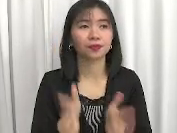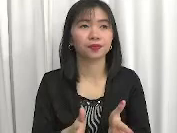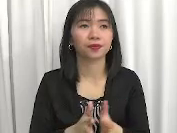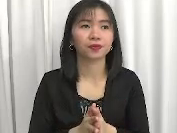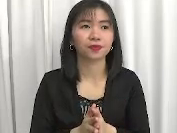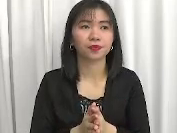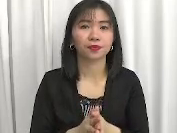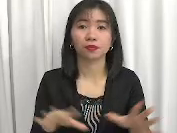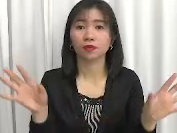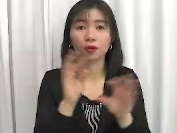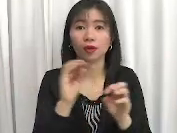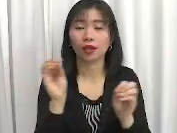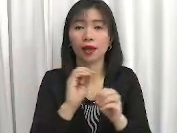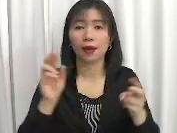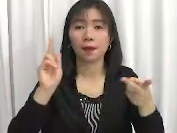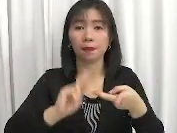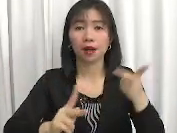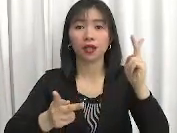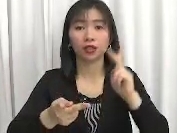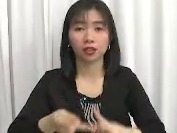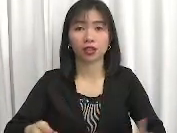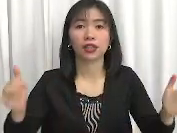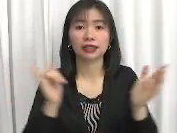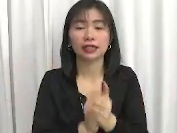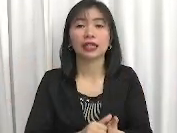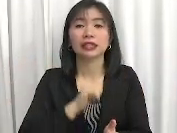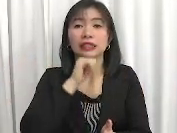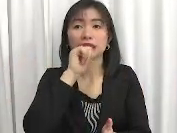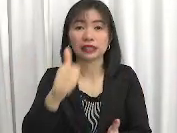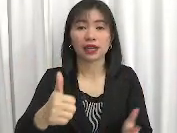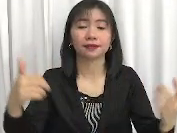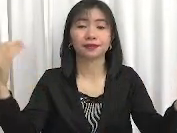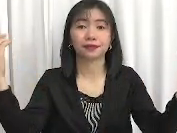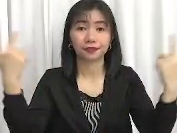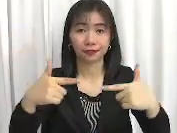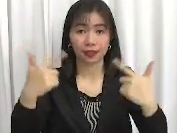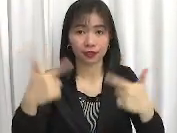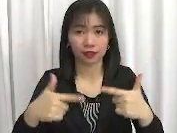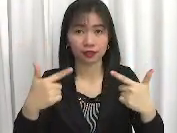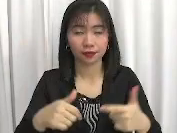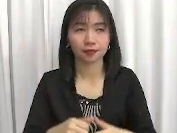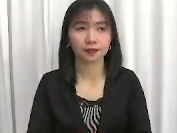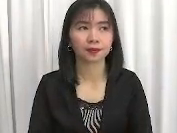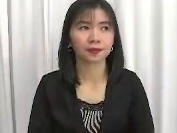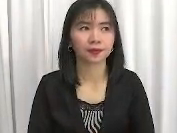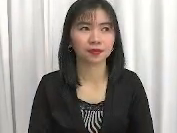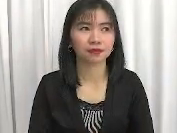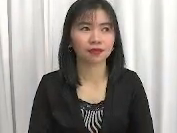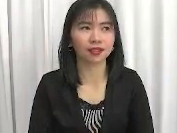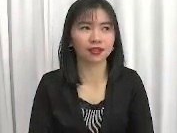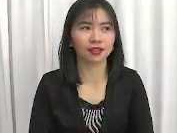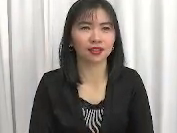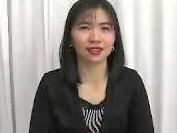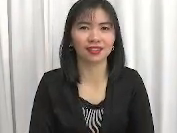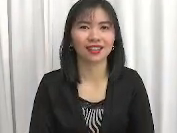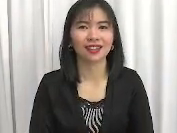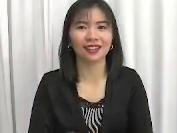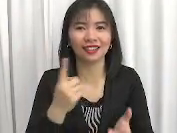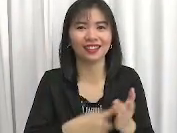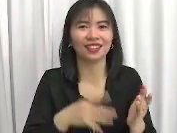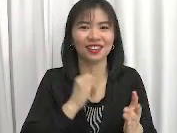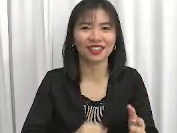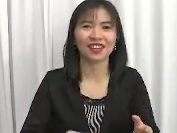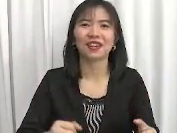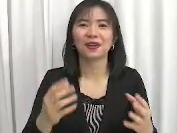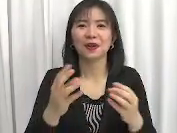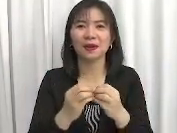walang mag-asawa na hindi nag-aaway. Di ba, Brother Rudy? Tama walang dyan, nag-asawa. Kapatid. Of course, talaga, ang pinakamahalaga,